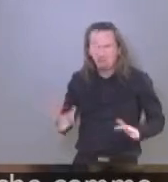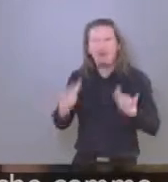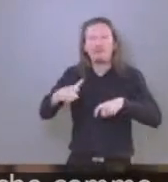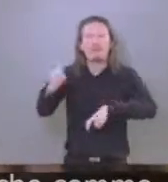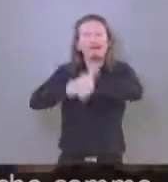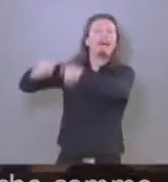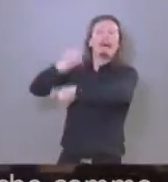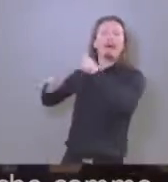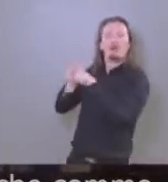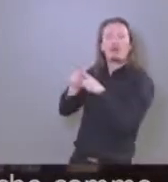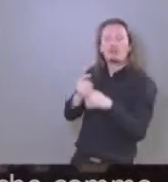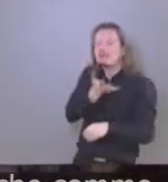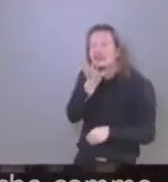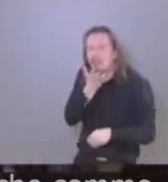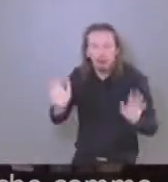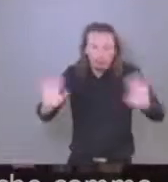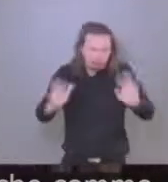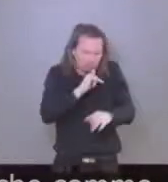une caverne.